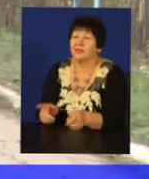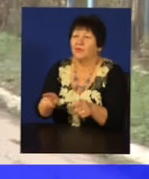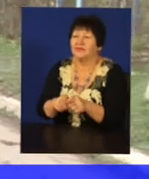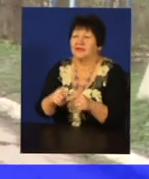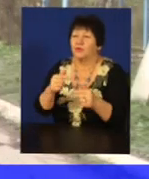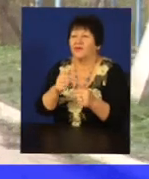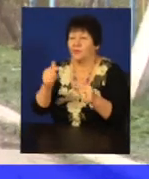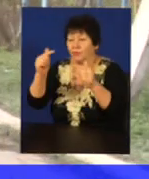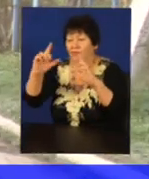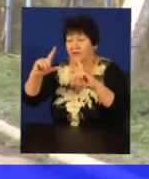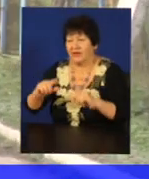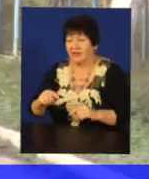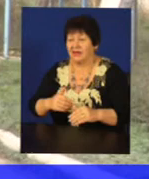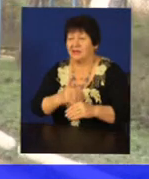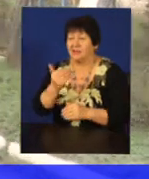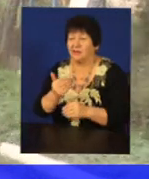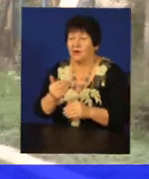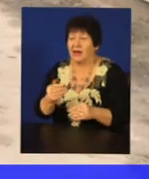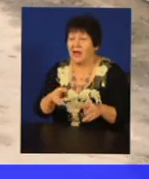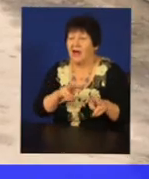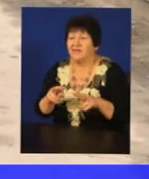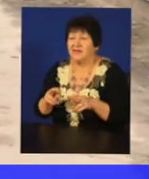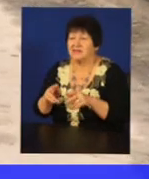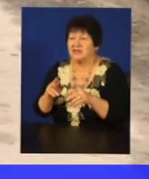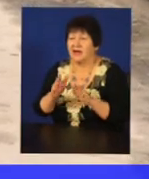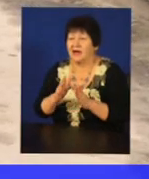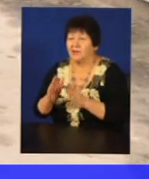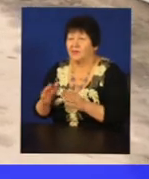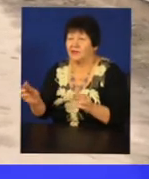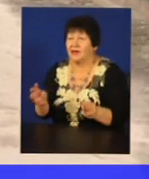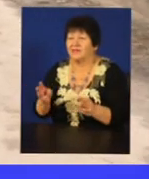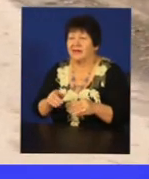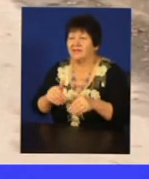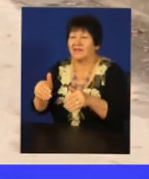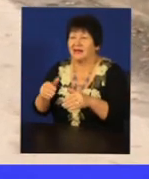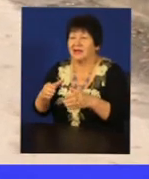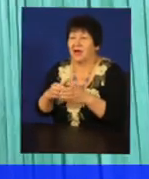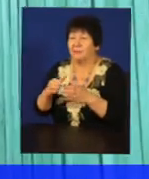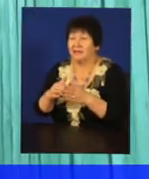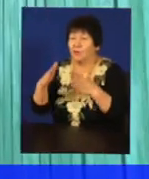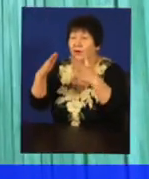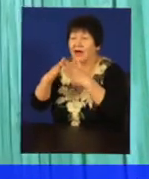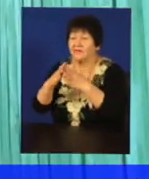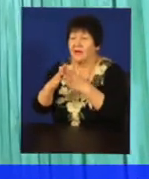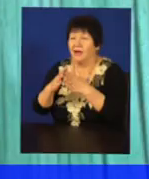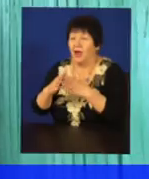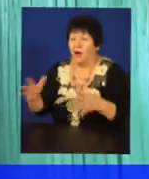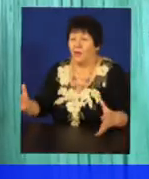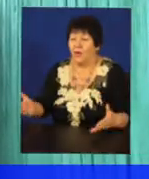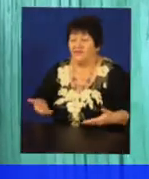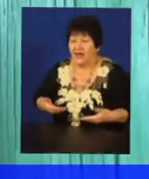Odată cu scăderea temperaturilor, secția de situații excepționale Cimișlia a dat start campaniei O casă prevenită, o viață